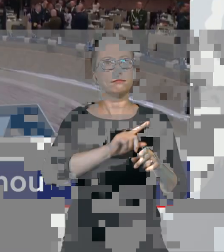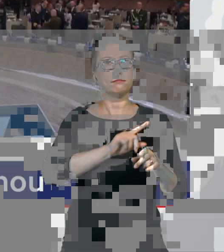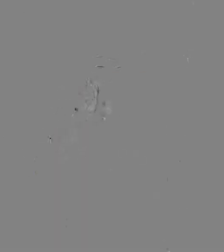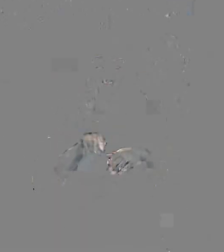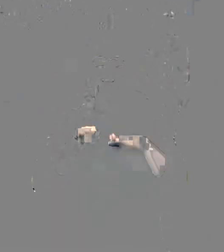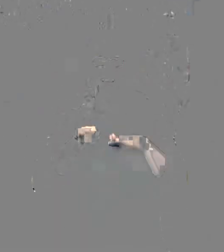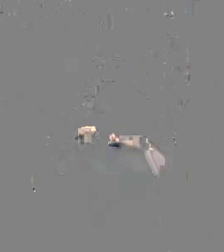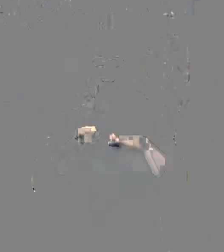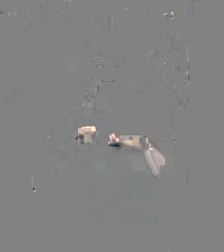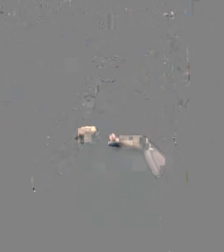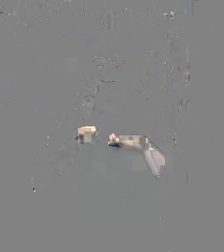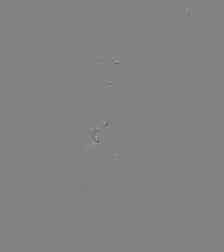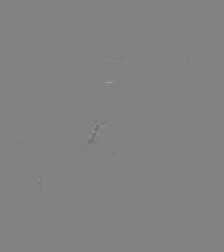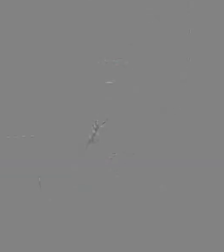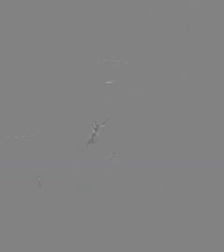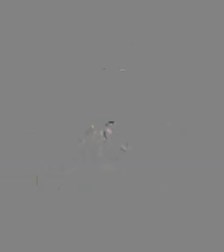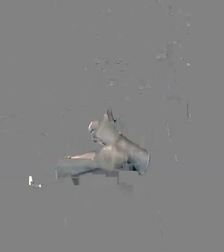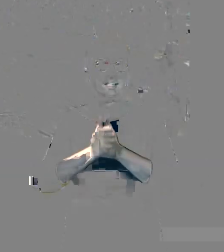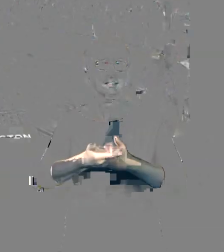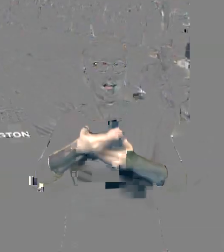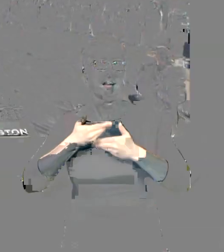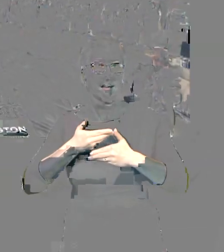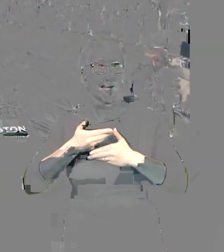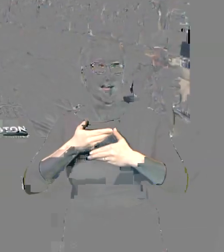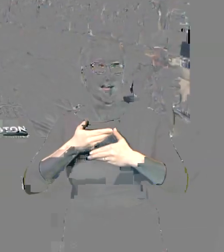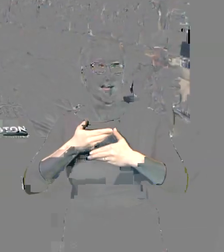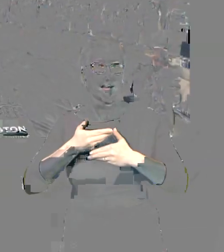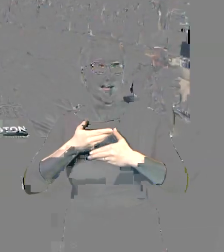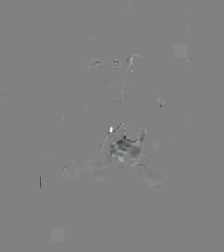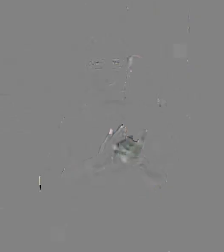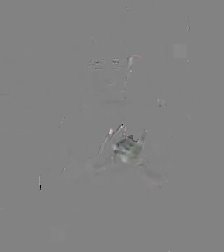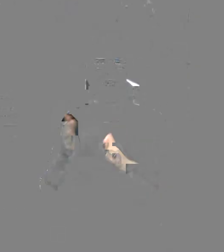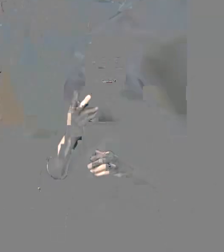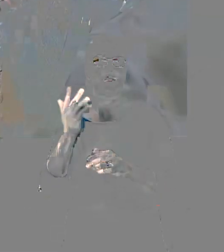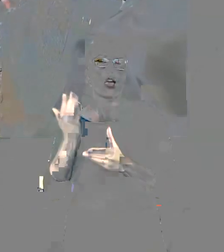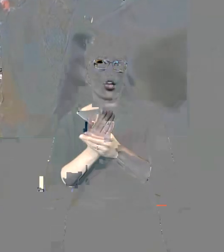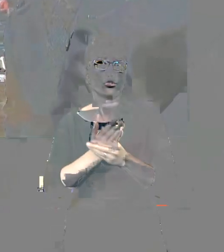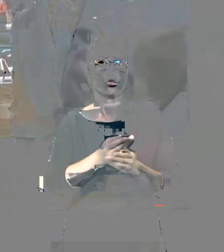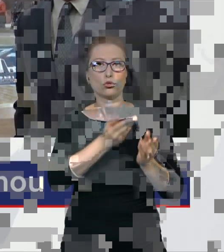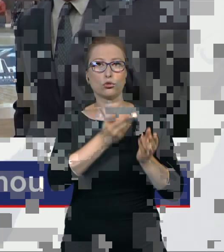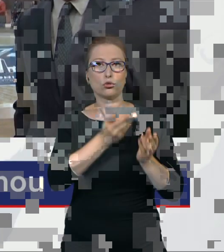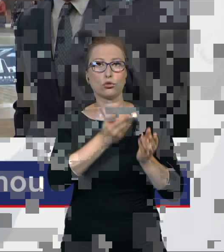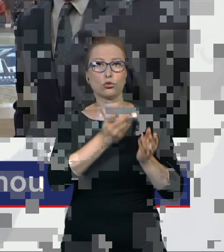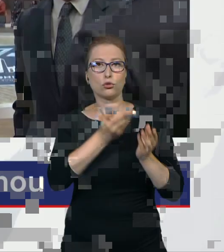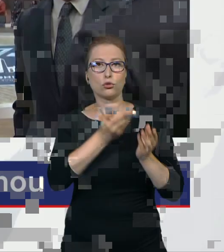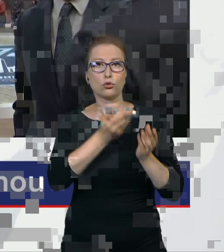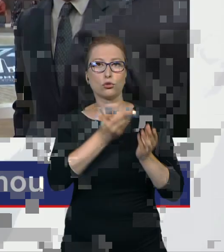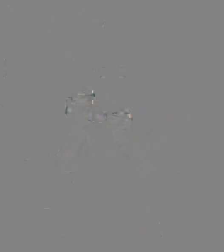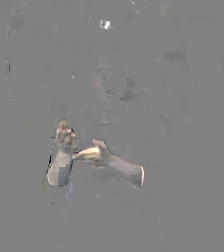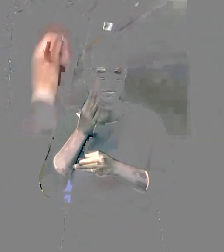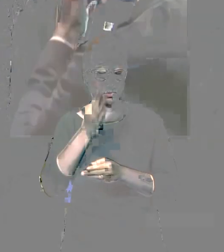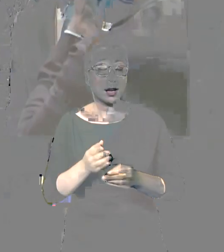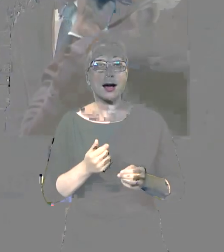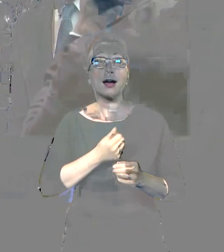16. prv Dánsko a když